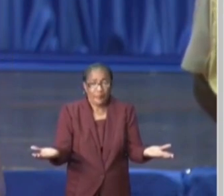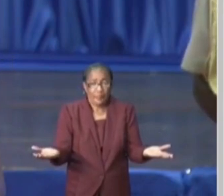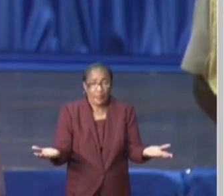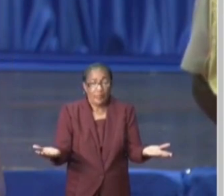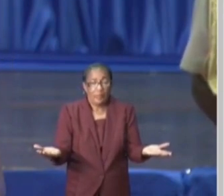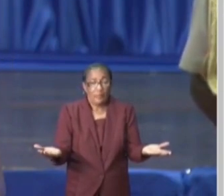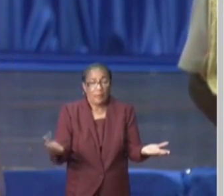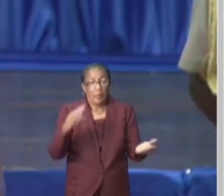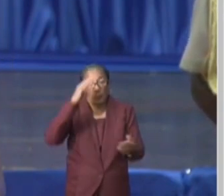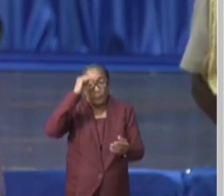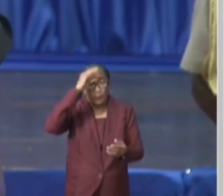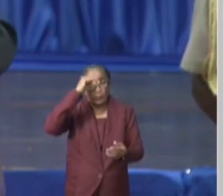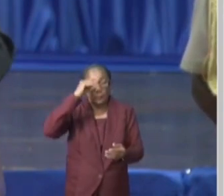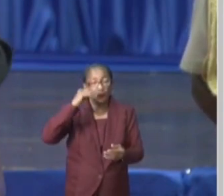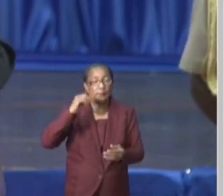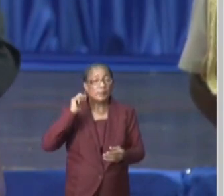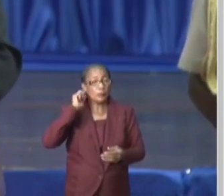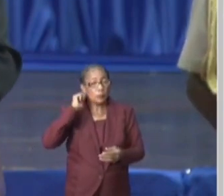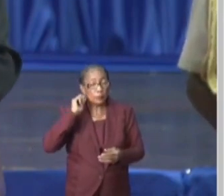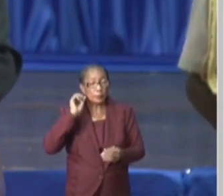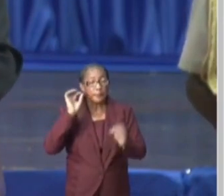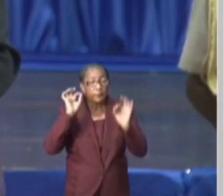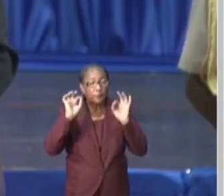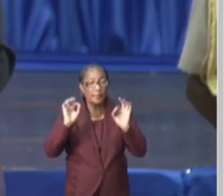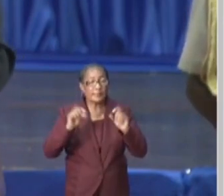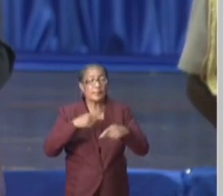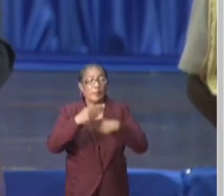broers en zusters de beste manier